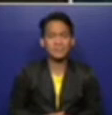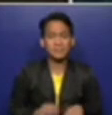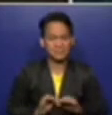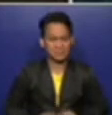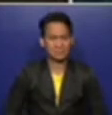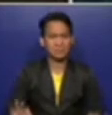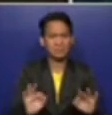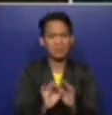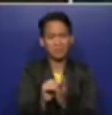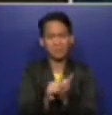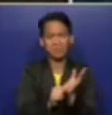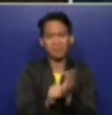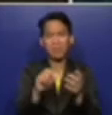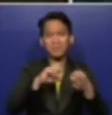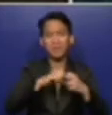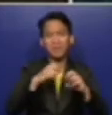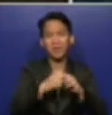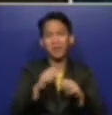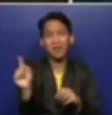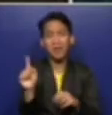ออกให้กับประเทศชาติบ้านเมือง